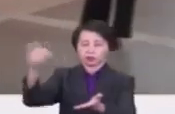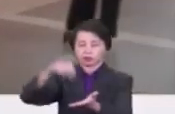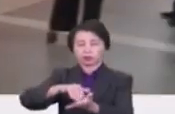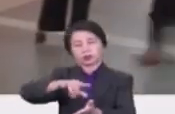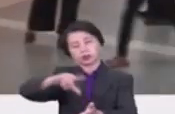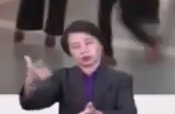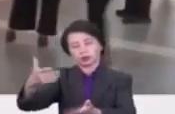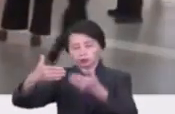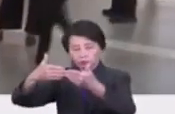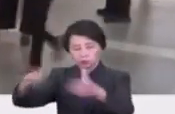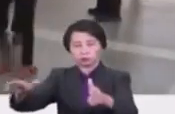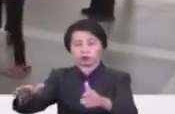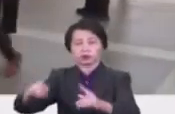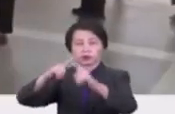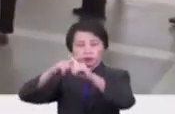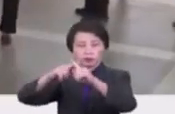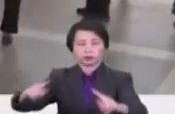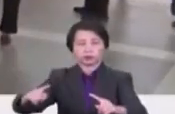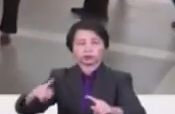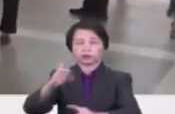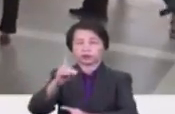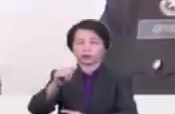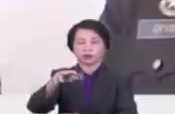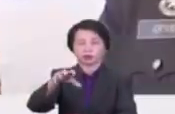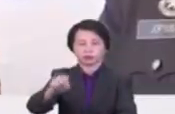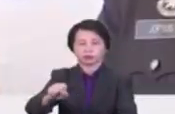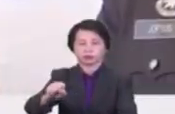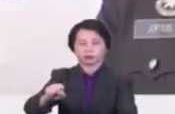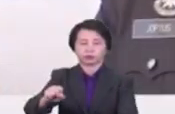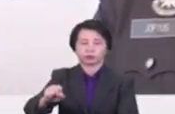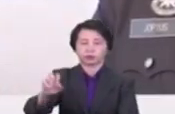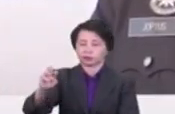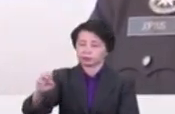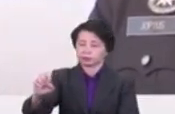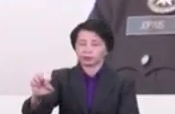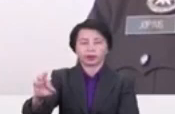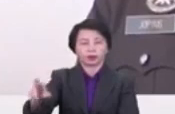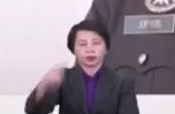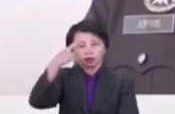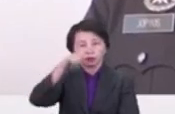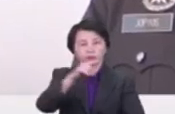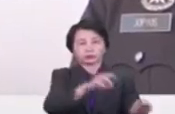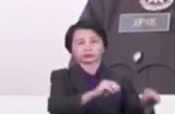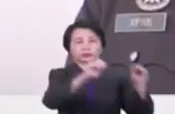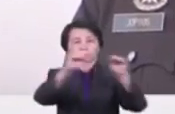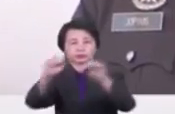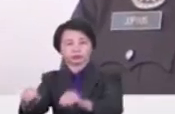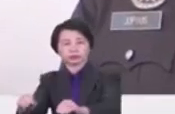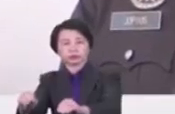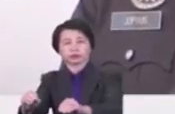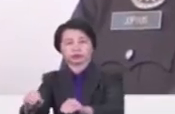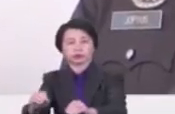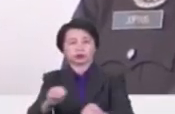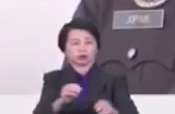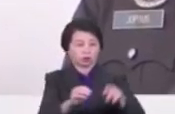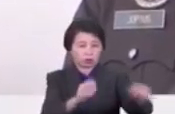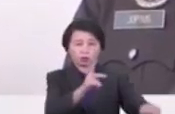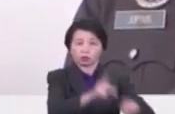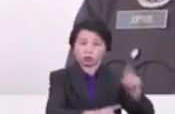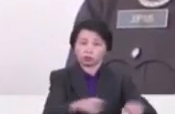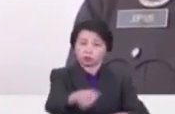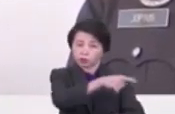di Dewan DSP Dun Banir untuk memindahkan mangsa banjir